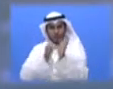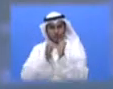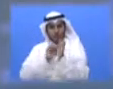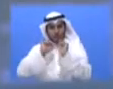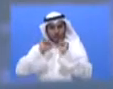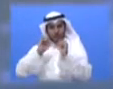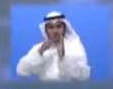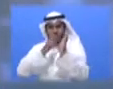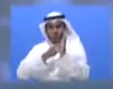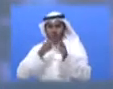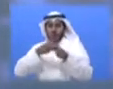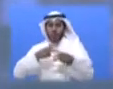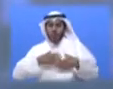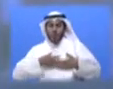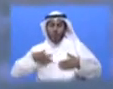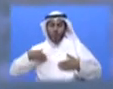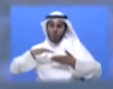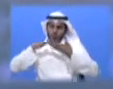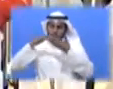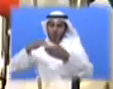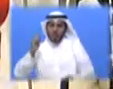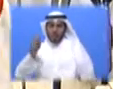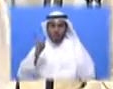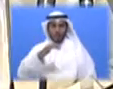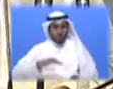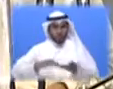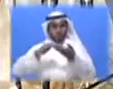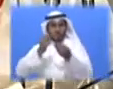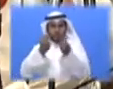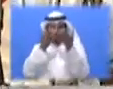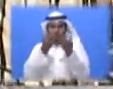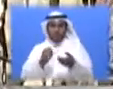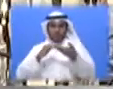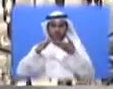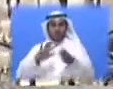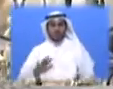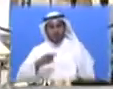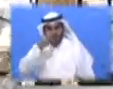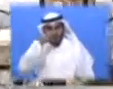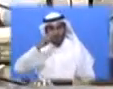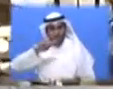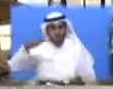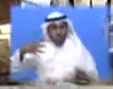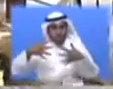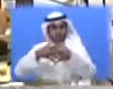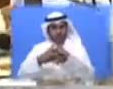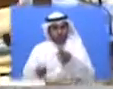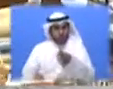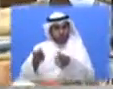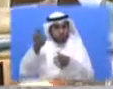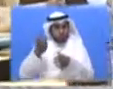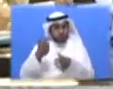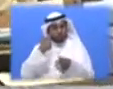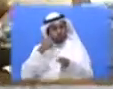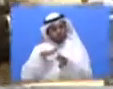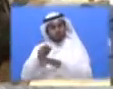ضوابط بهذا الشأن. وأضاف المدعج في مؤتمر صحفي بمناسبة صدور قانون المواد الإنشائية لأصحاب الطلبات الإسكانية